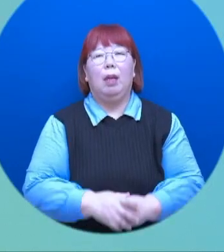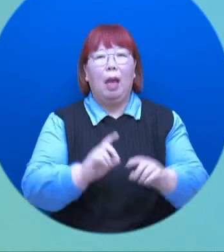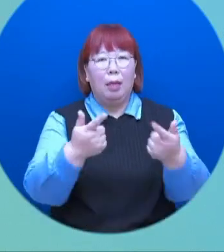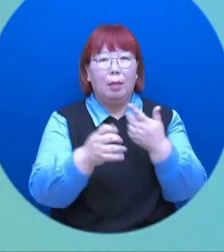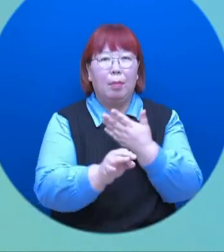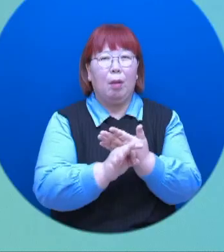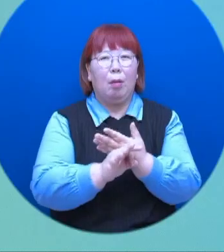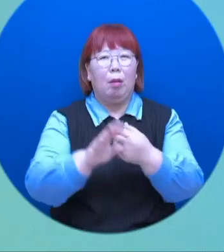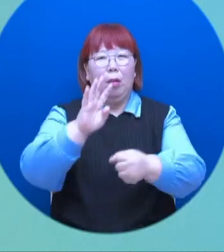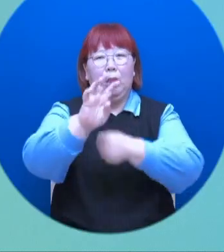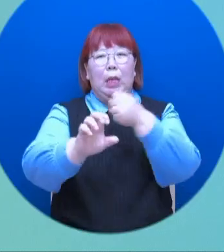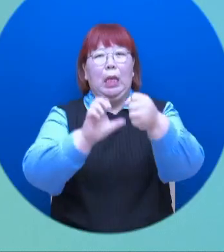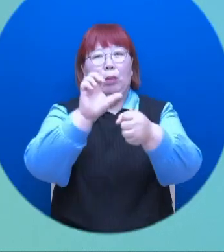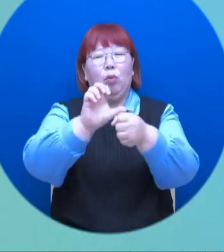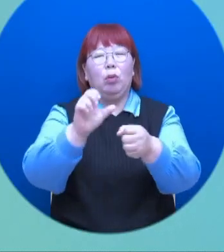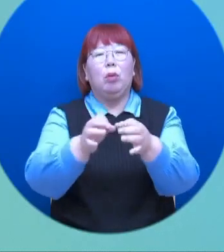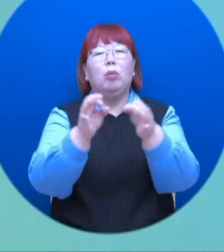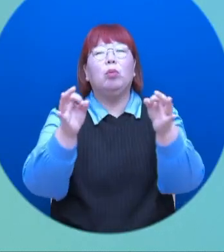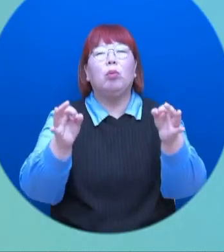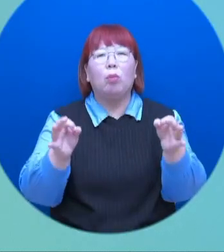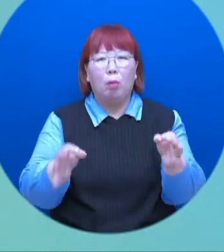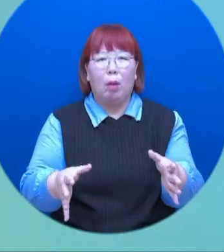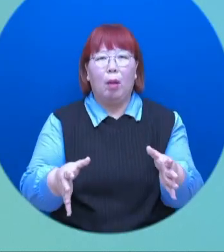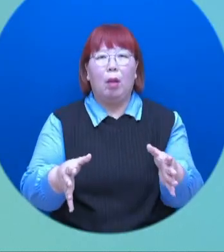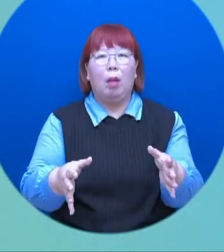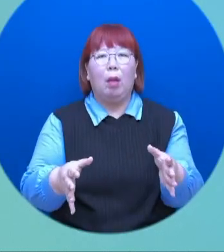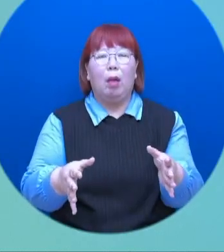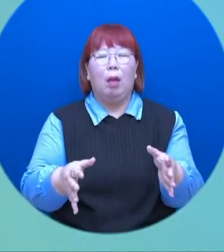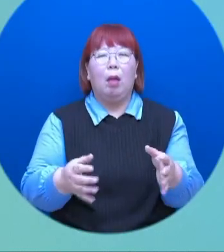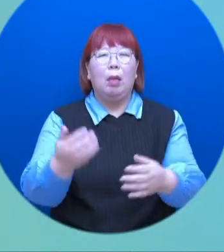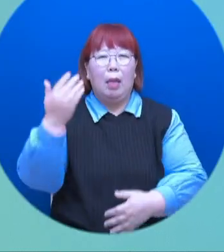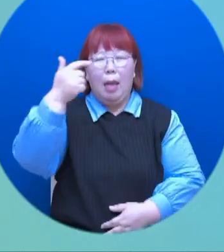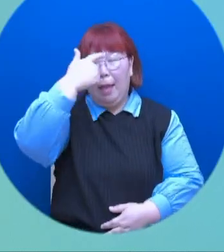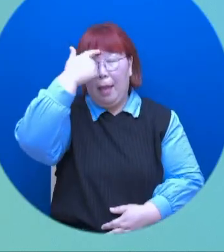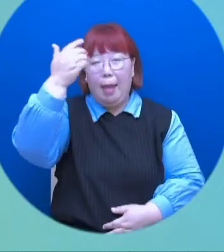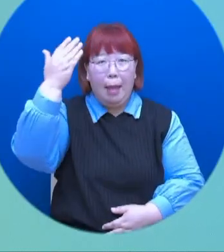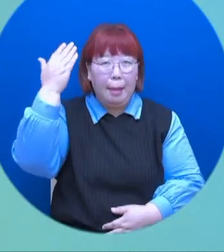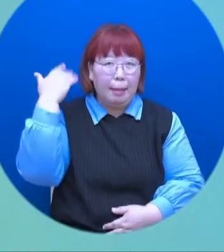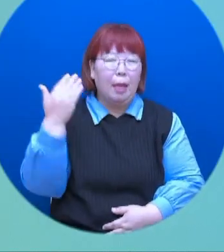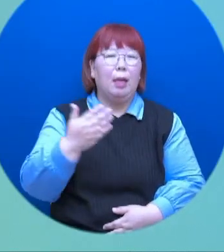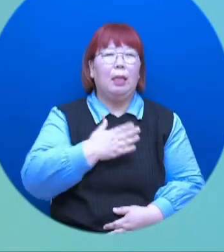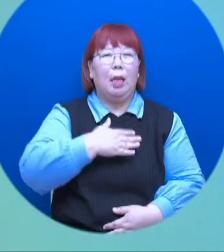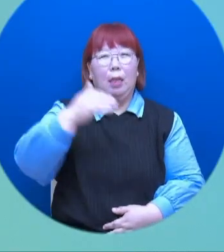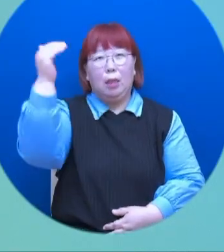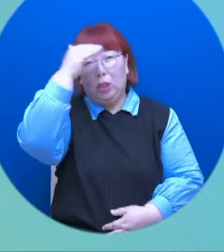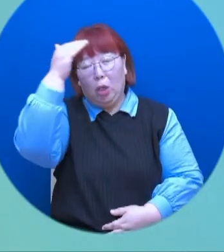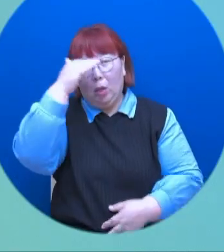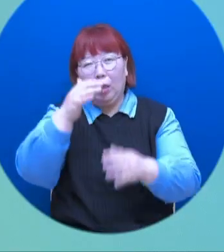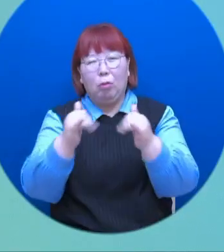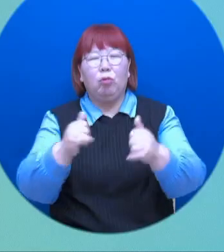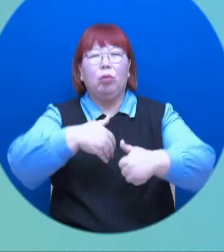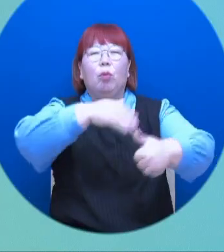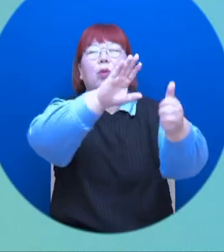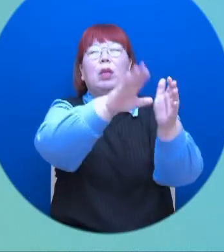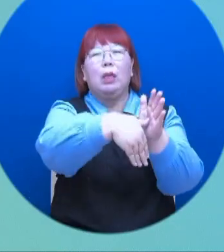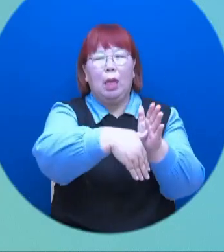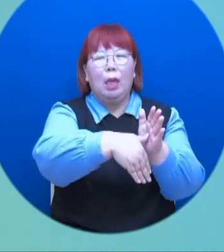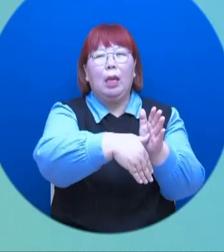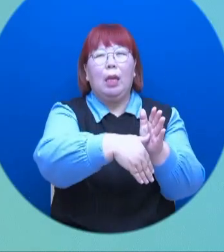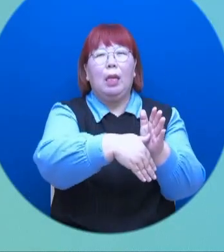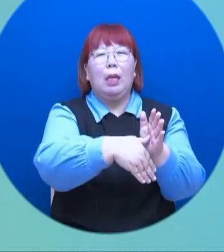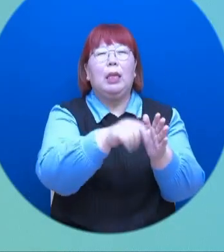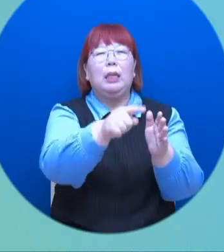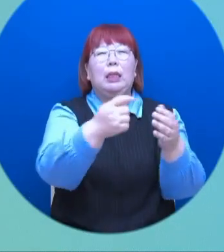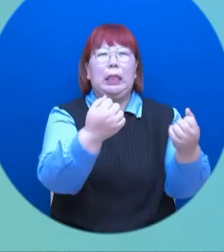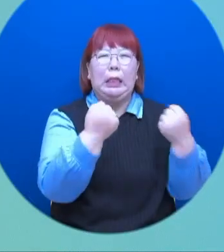45년 동안 어찌하여 45년 전 모세가 자기를 정탐꾼으로 보낼 때에 그